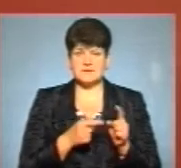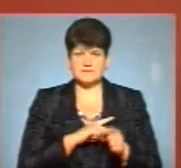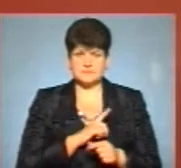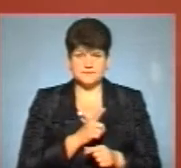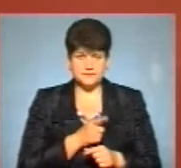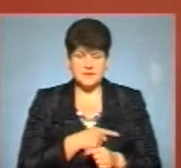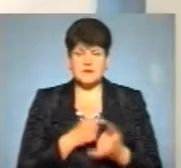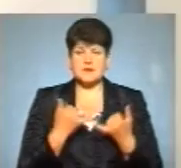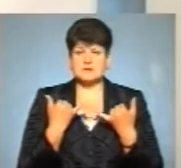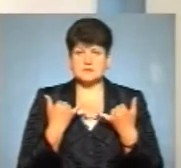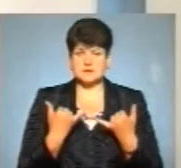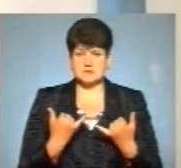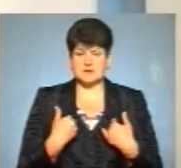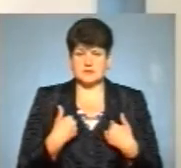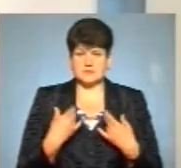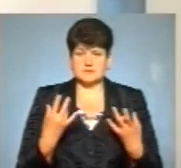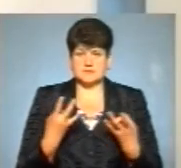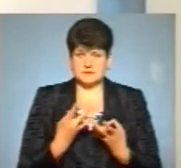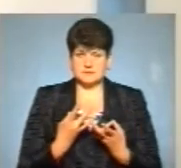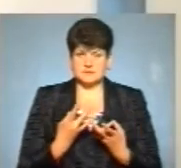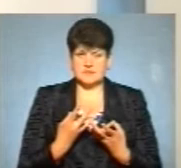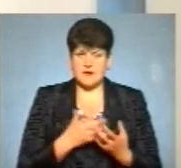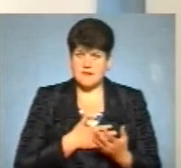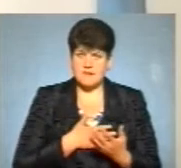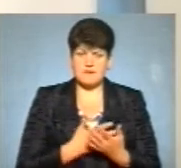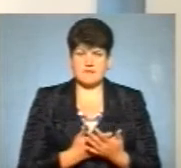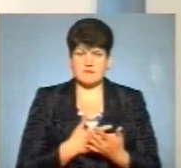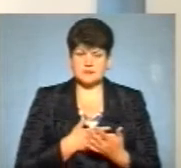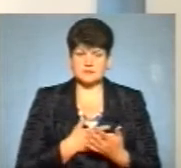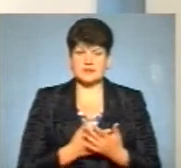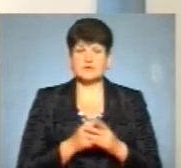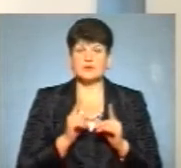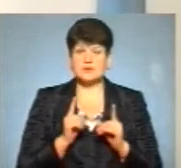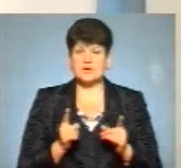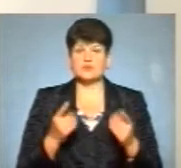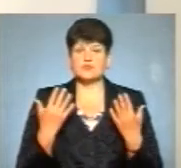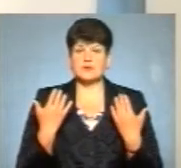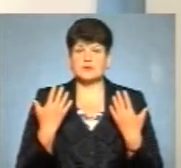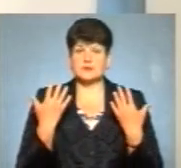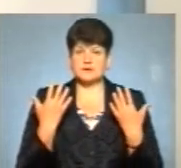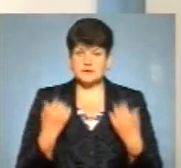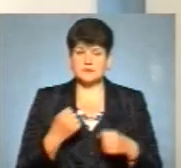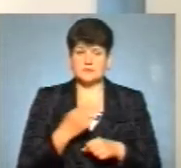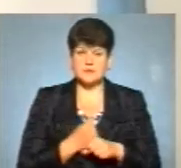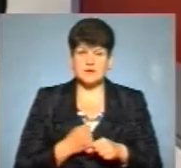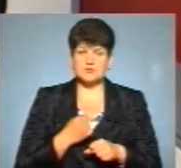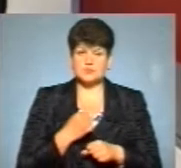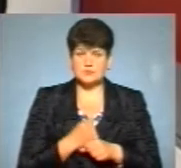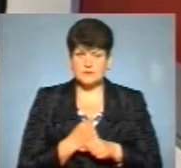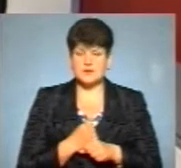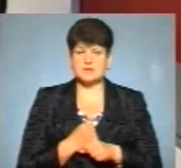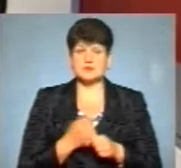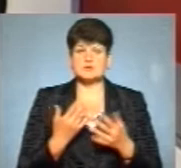нам приходиться досить активно навіть і у вихідні працювати, оскільки